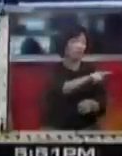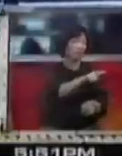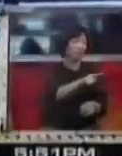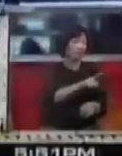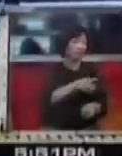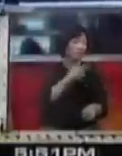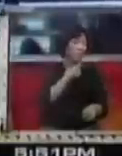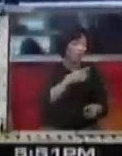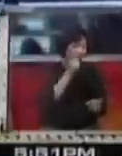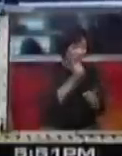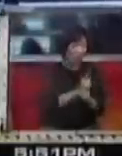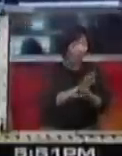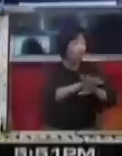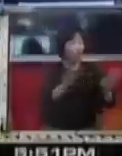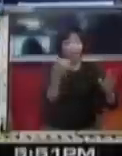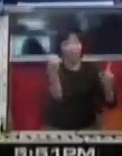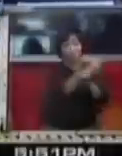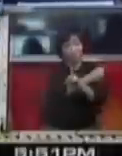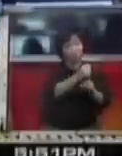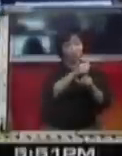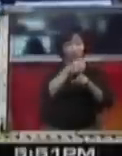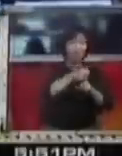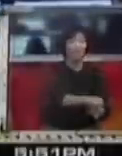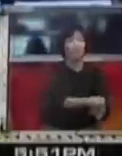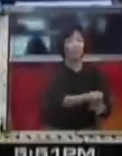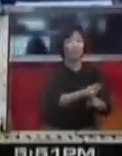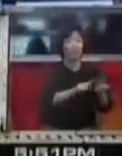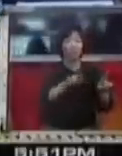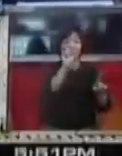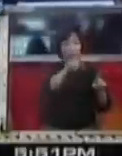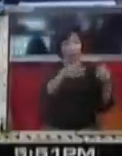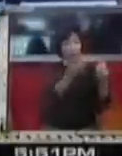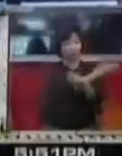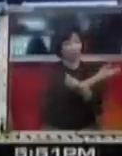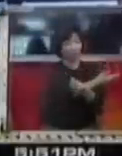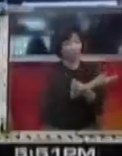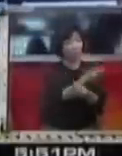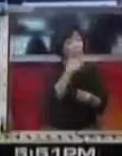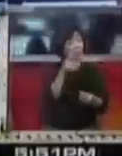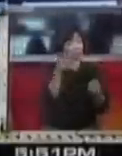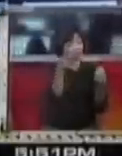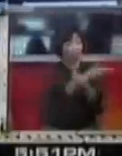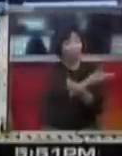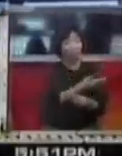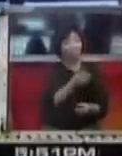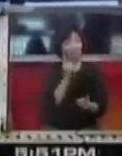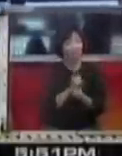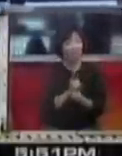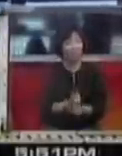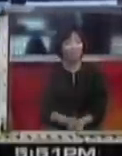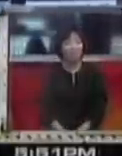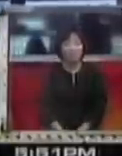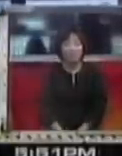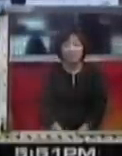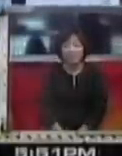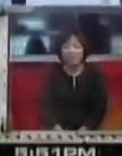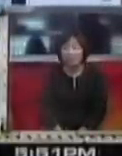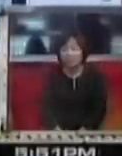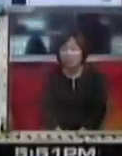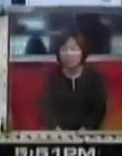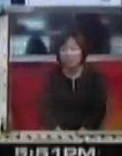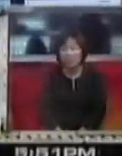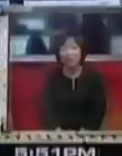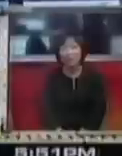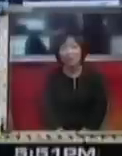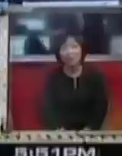Chairman. Pero huwag niyo pong bugbugin. Ang gawin niyo naman po, Chairman, sibakin niyo na lang. Pwede kaya? Ay, hindi naman tanod eh. Ano po? Hindi